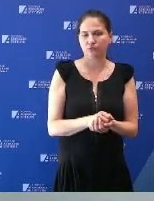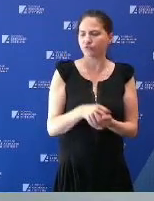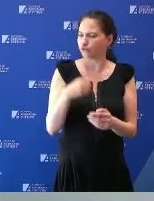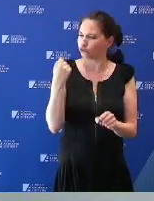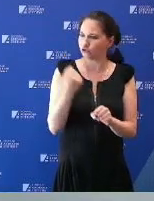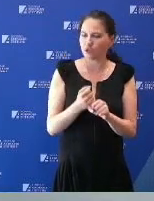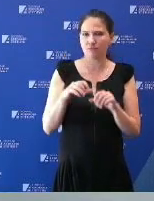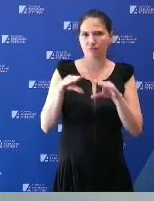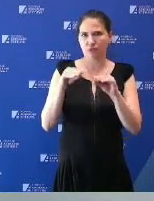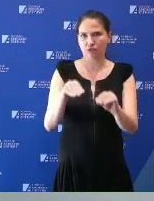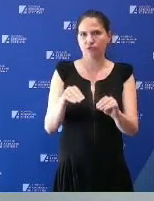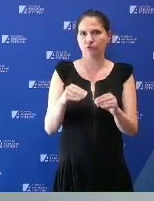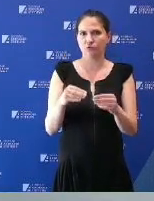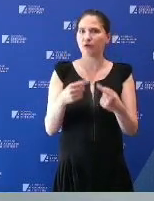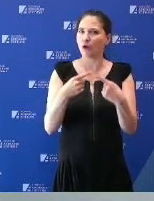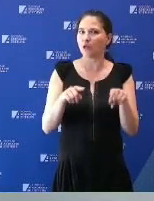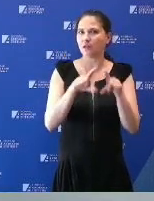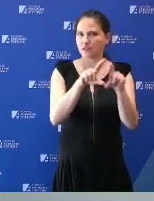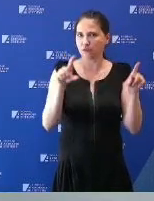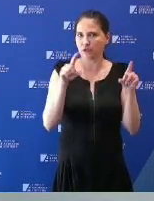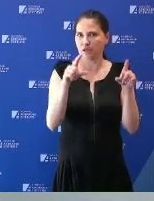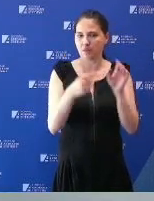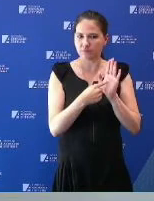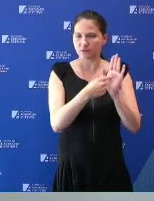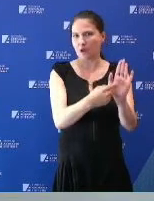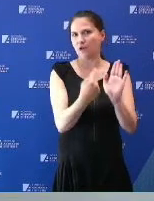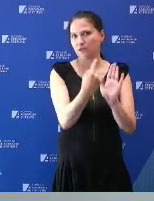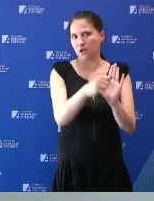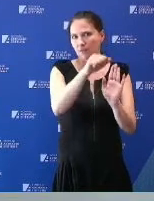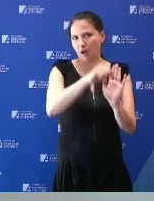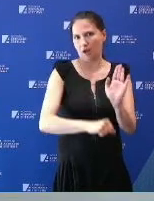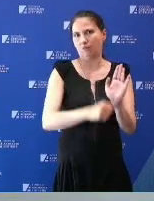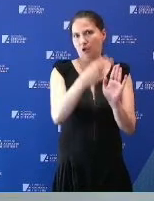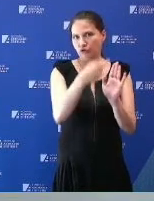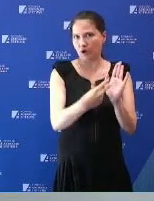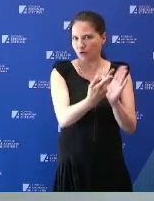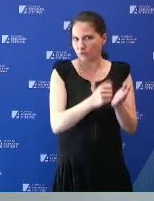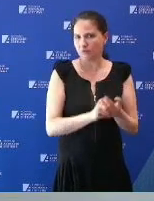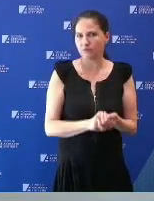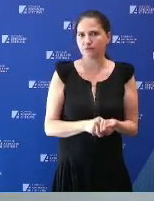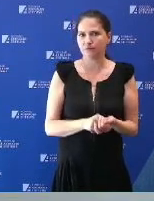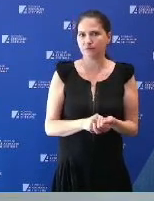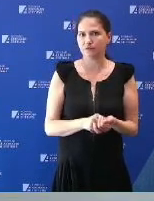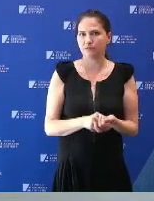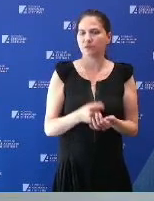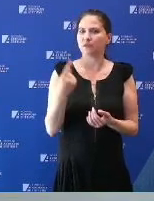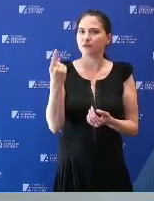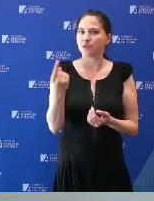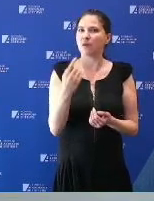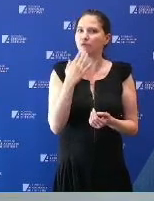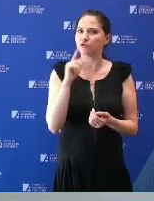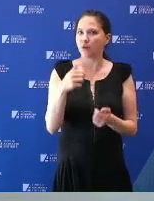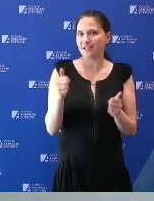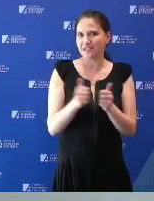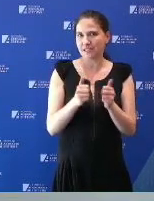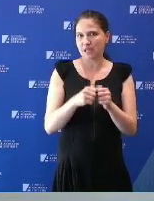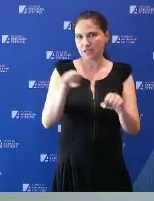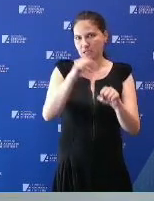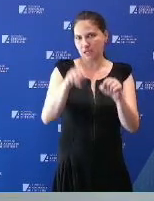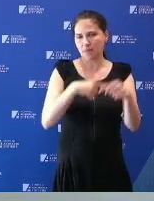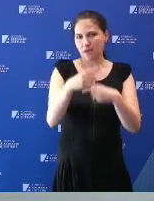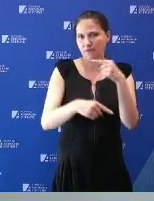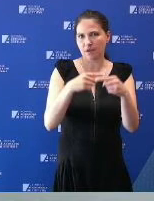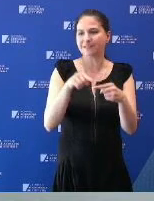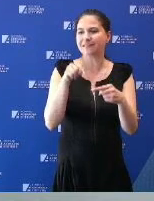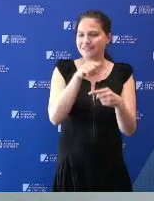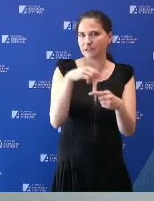zur Verfügung stellen, die mit uns zusammenarbeiten und die solche Assistenzsysteme eben entwickeln. Genau, da